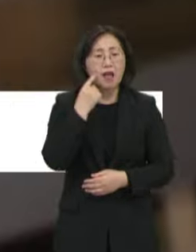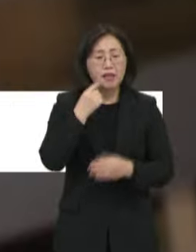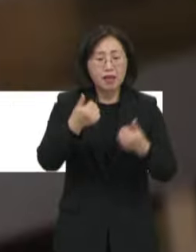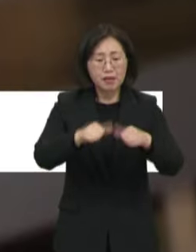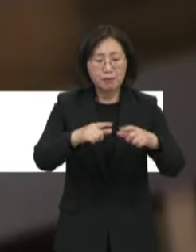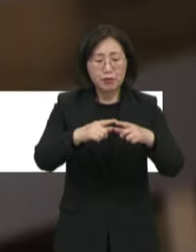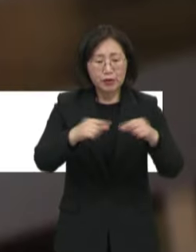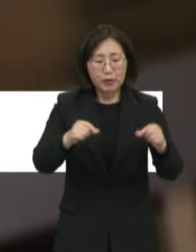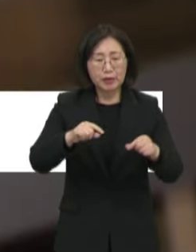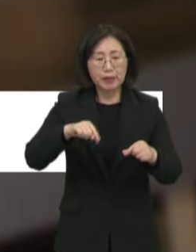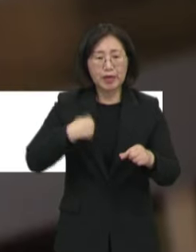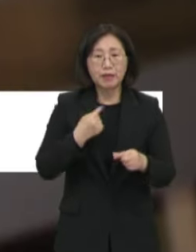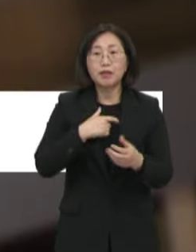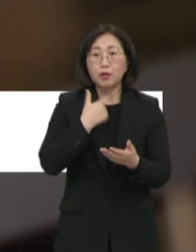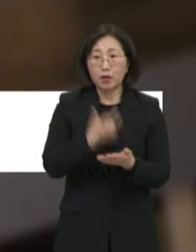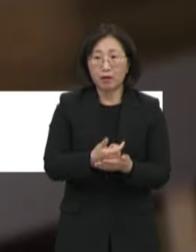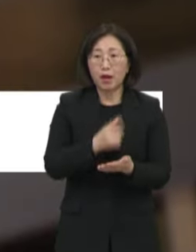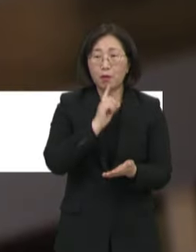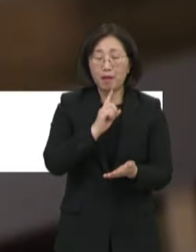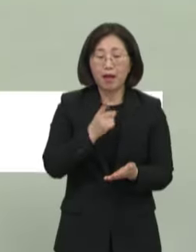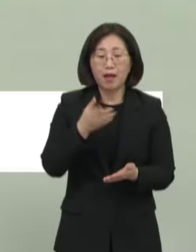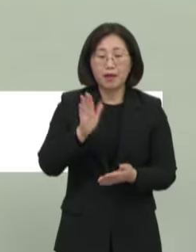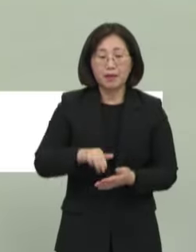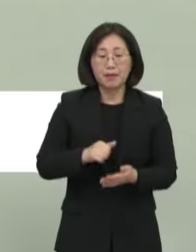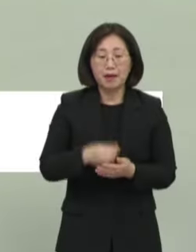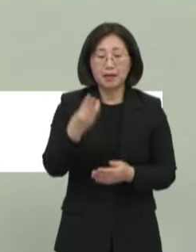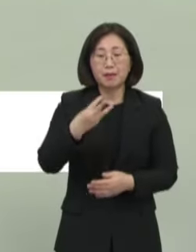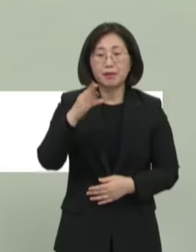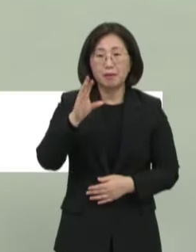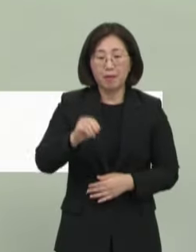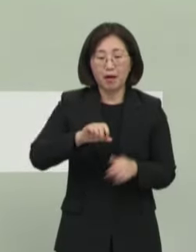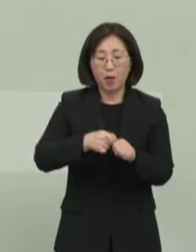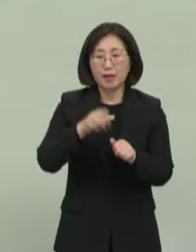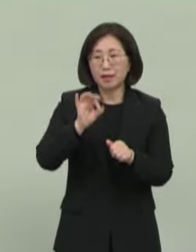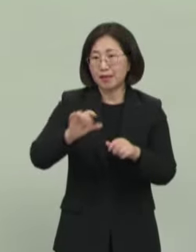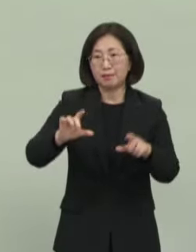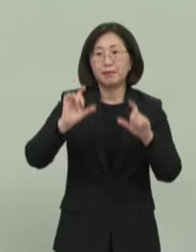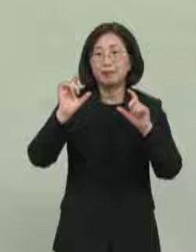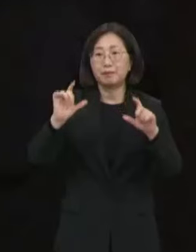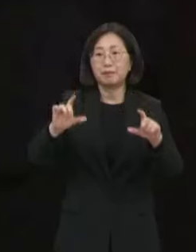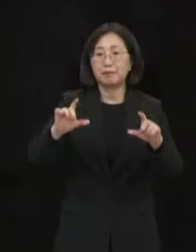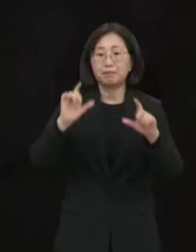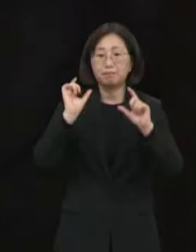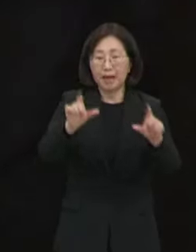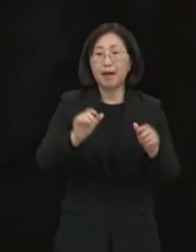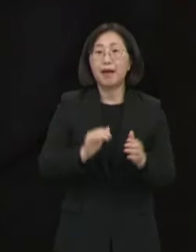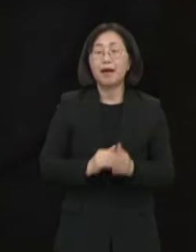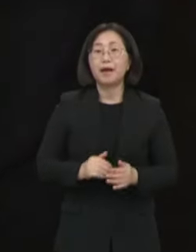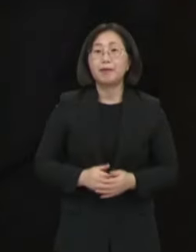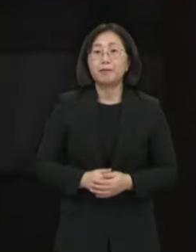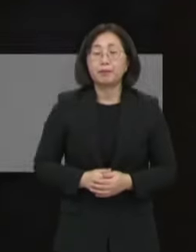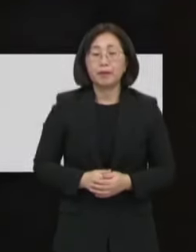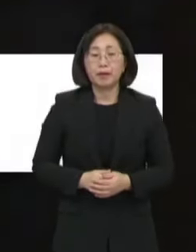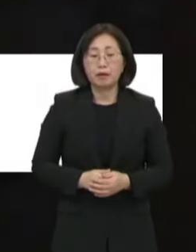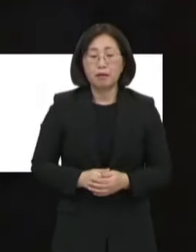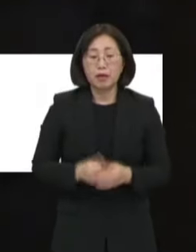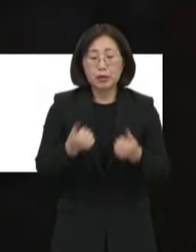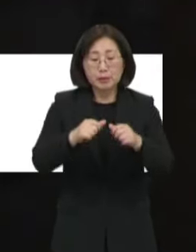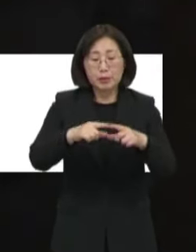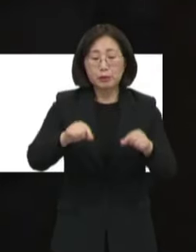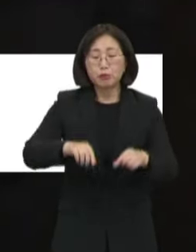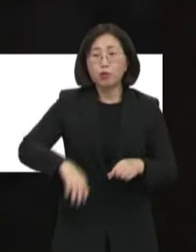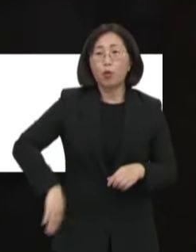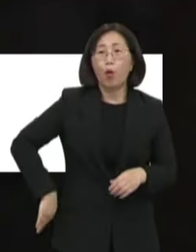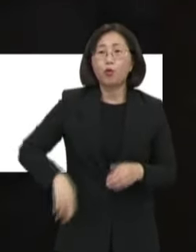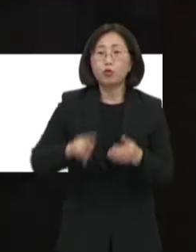신분증으로 자신을 속였다고 주장했지만 3천여만 원의 과징금 처분을 받았습니다. 신분증을 뒤로 뒤치고